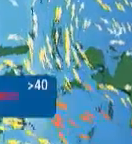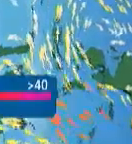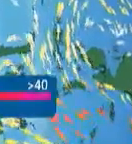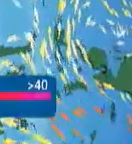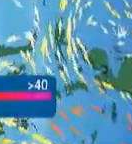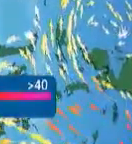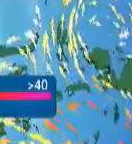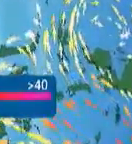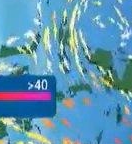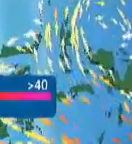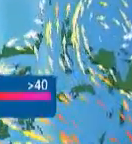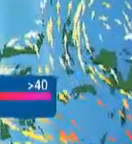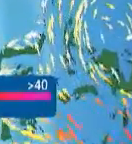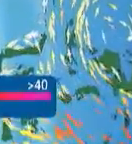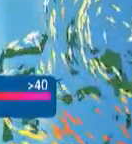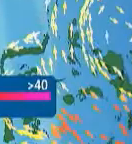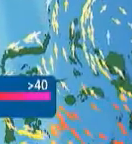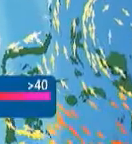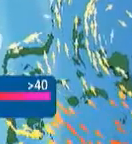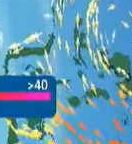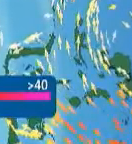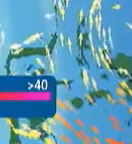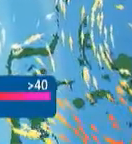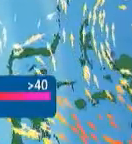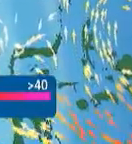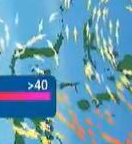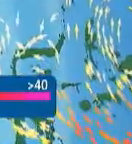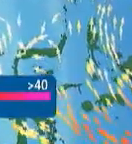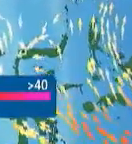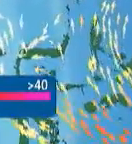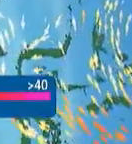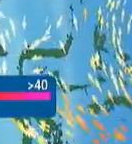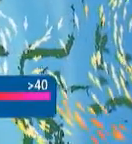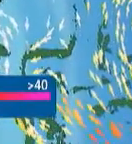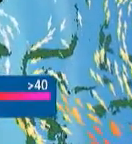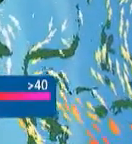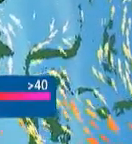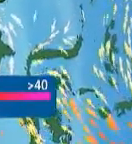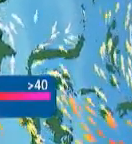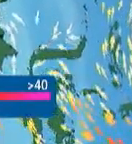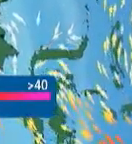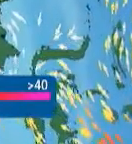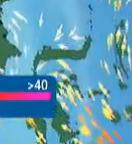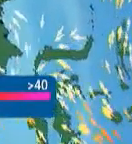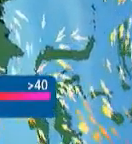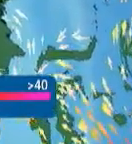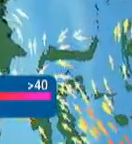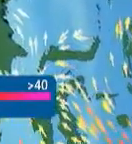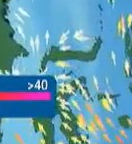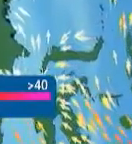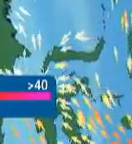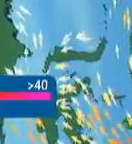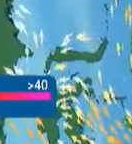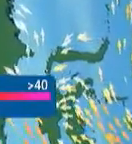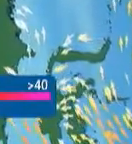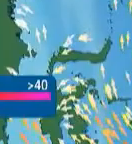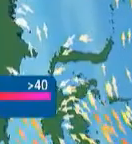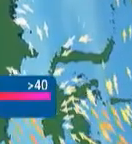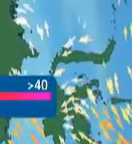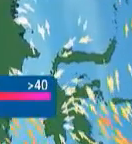negara. Perhatikan terdapatnya pengaruh angin tenggara dari Sumatera menuju ke semenanjung Malaysia dan